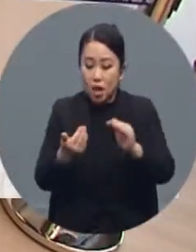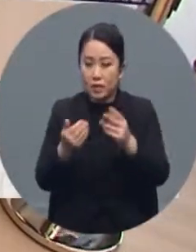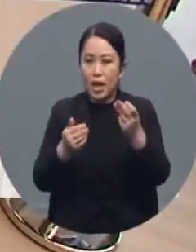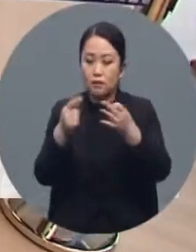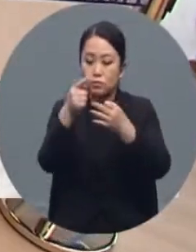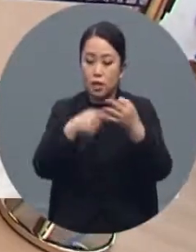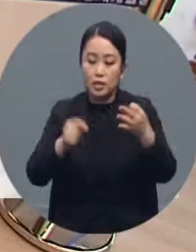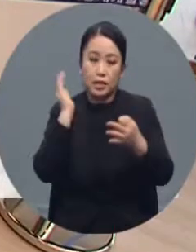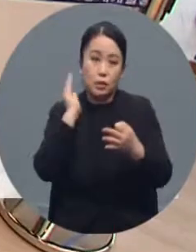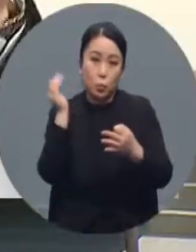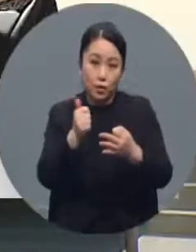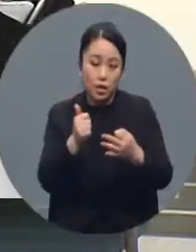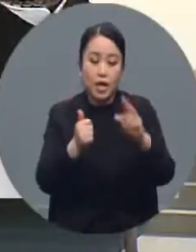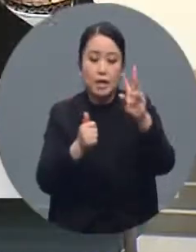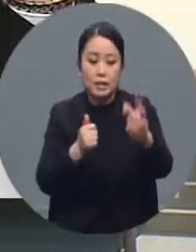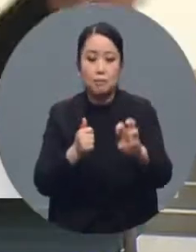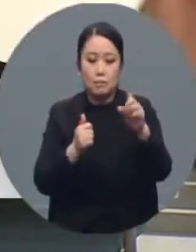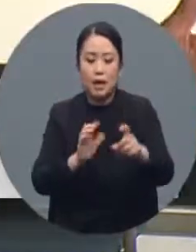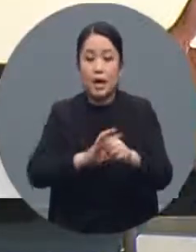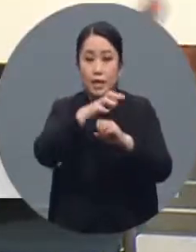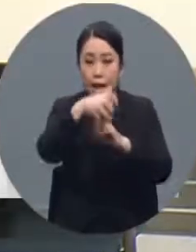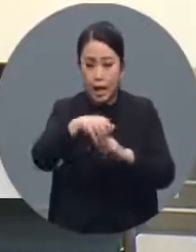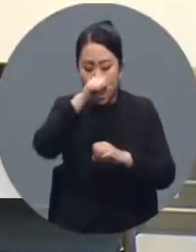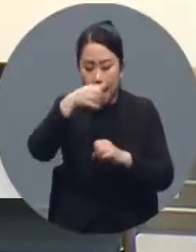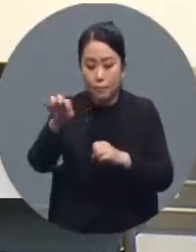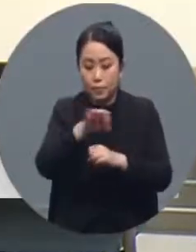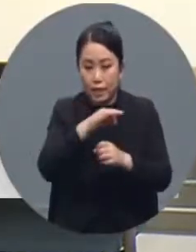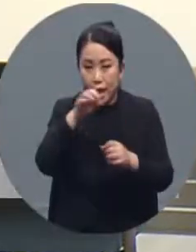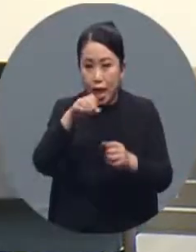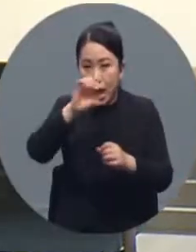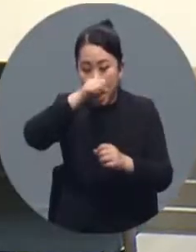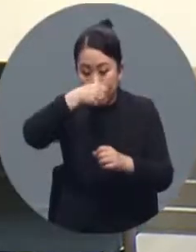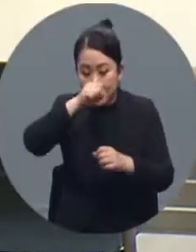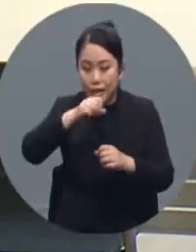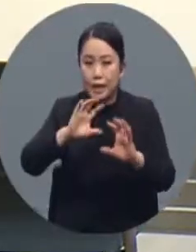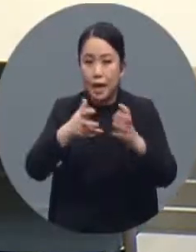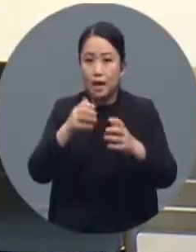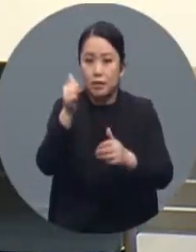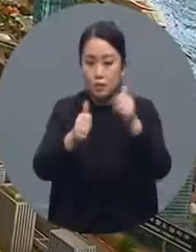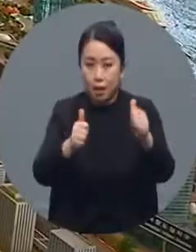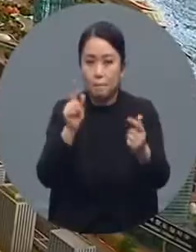대통령은 31개 나라 아프리카 대사와 만나 부산 엑스포 지지를 요청했습니다.